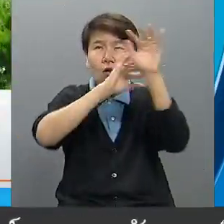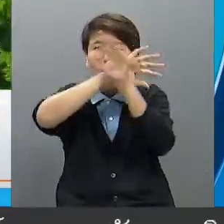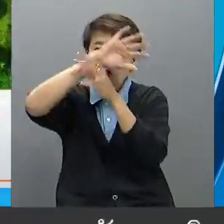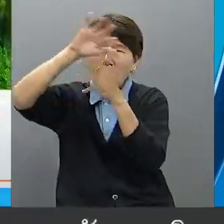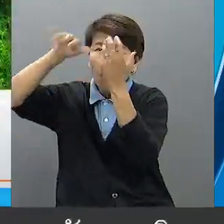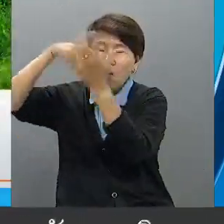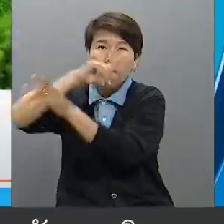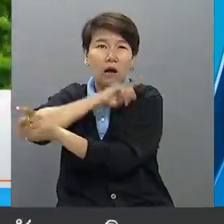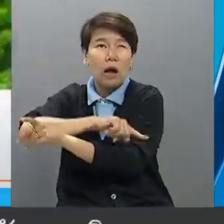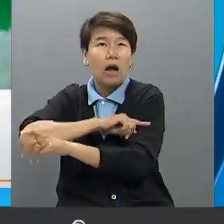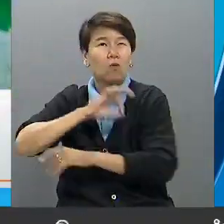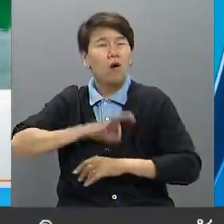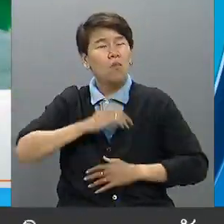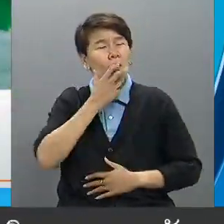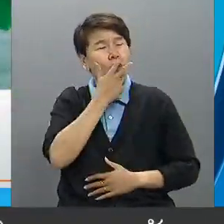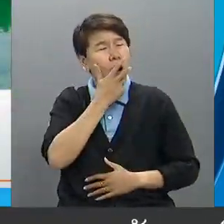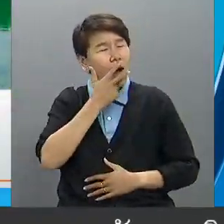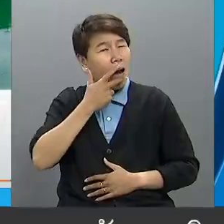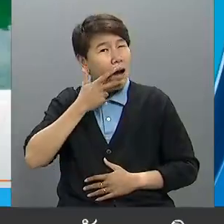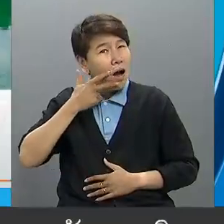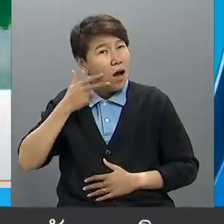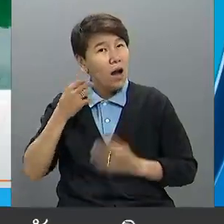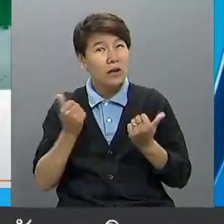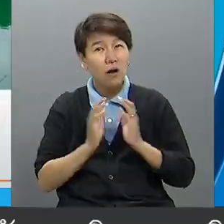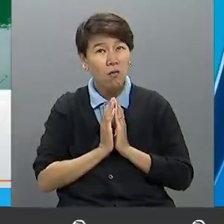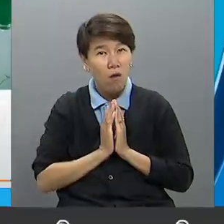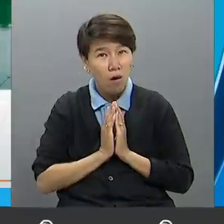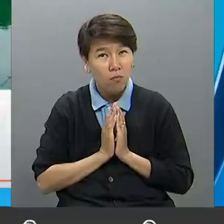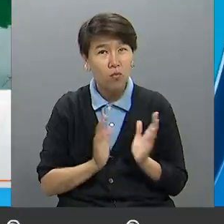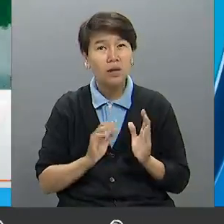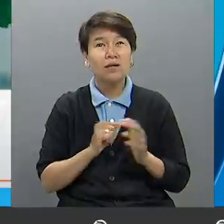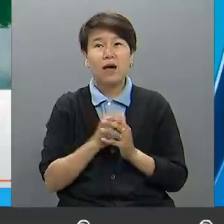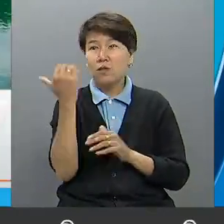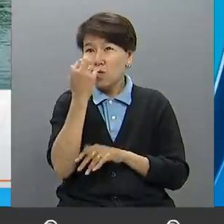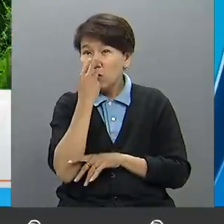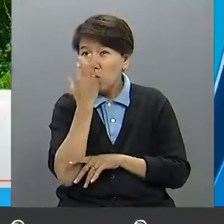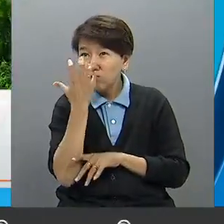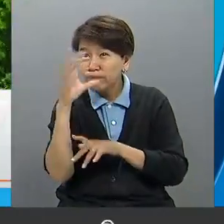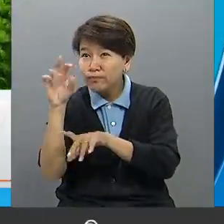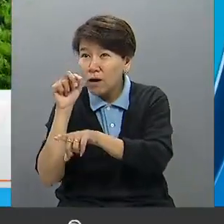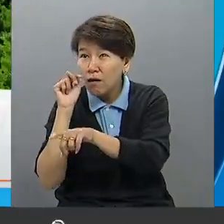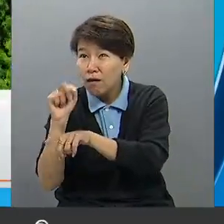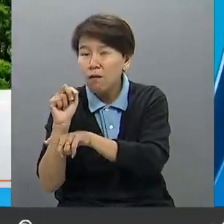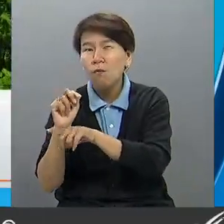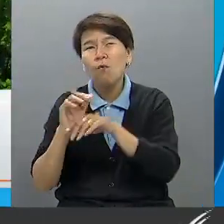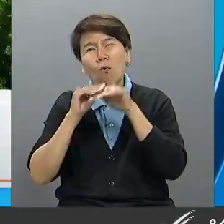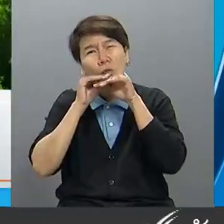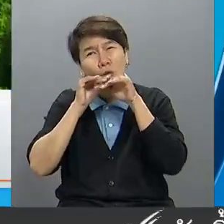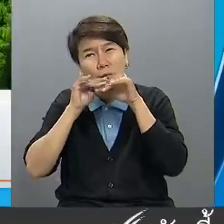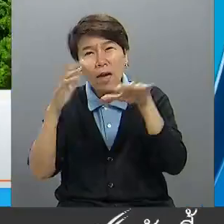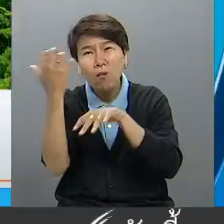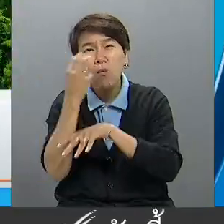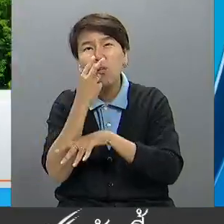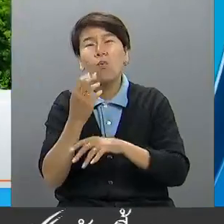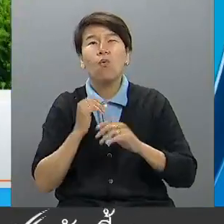ก งดงามจริง ๆใช่ต้องบอกว่าขอบคุณจริงๆนะคะที่นำภาพมาให้ชมกันในวันนี้เพราะว่าบางทีเนี่ยช่วงโควิดเราเดินทางไม่ได้ไง